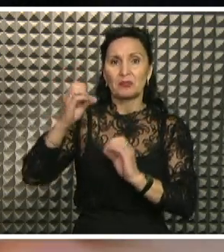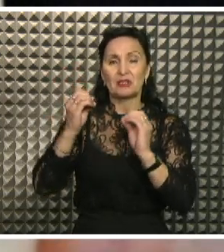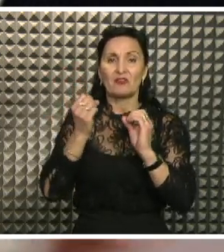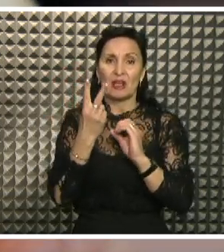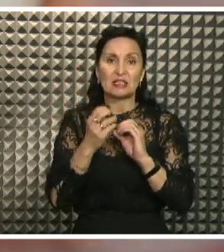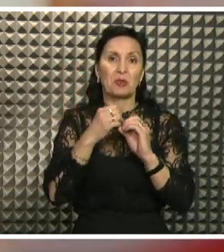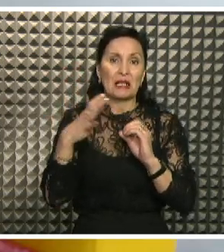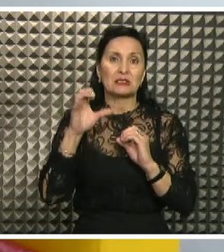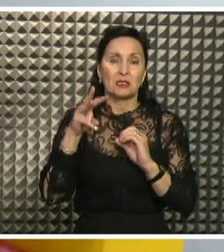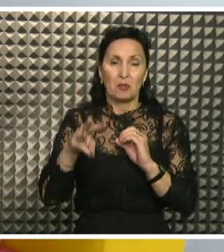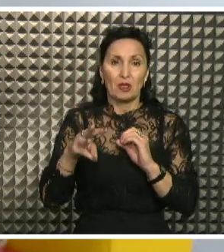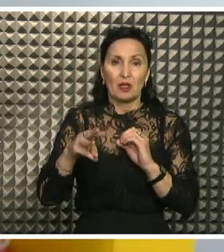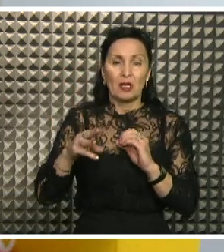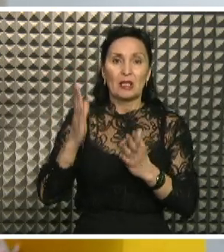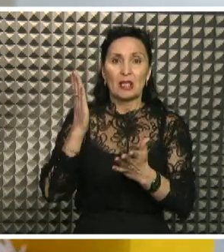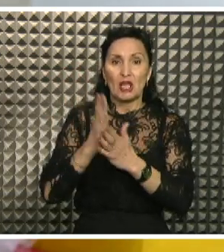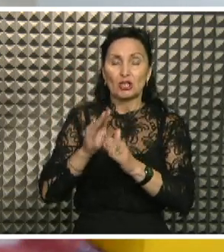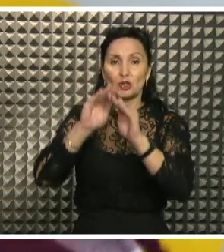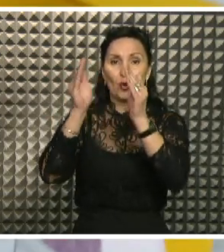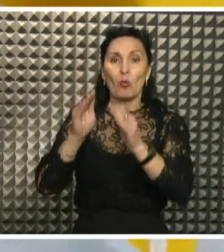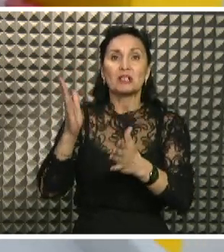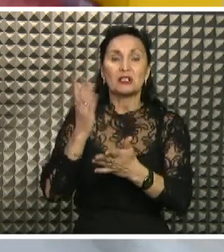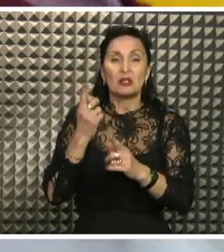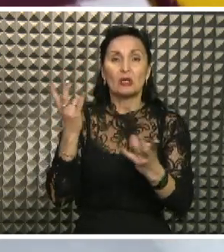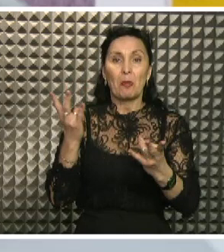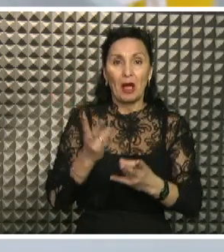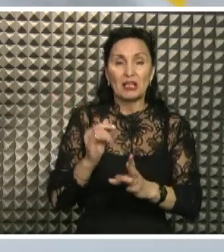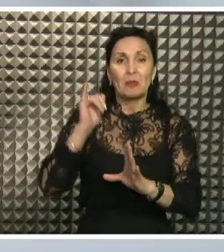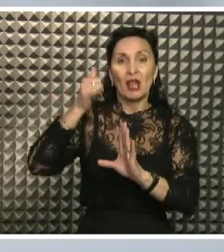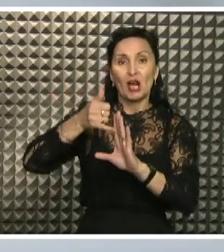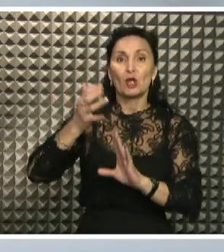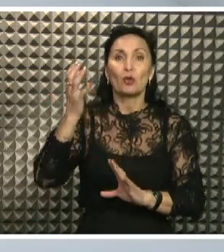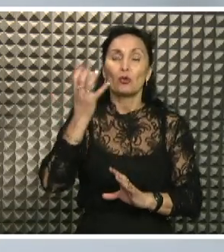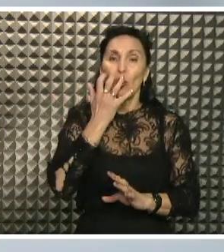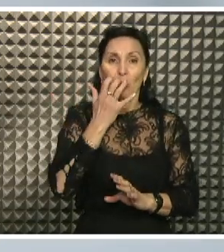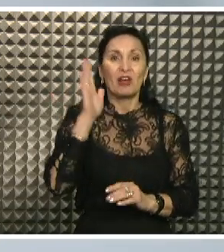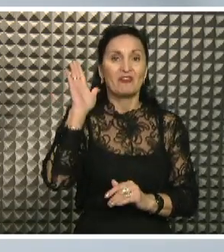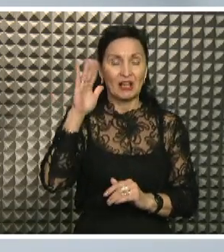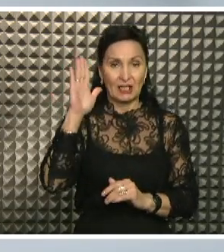сантиметров. Сверху у нее есть емкость. В эту емкость необходимо налить теплой воды.